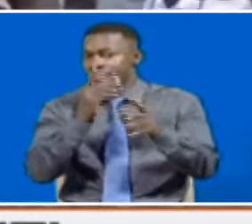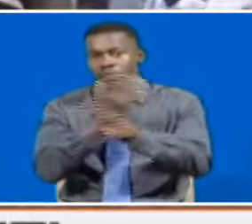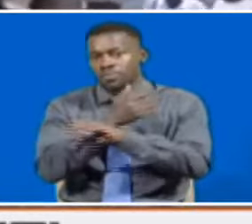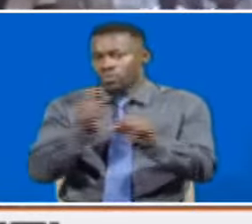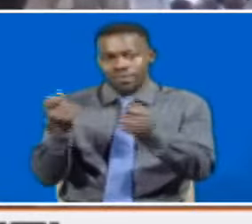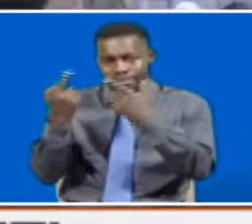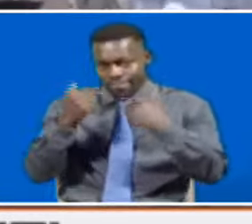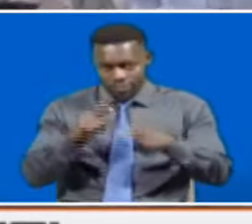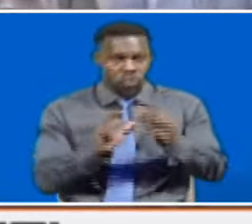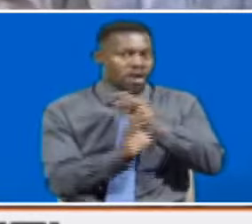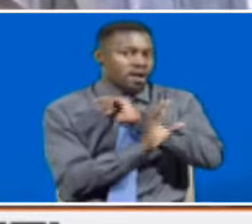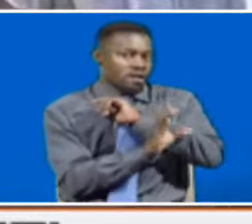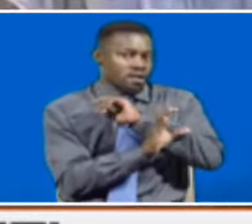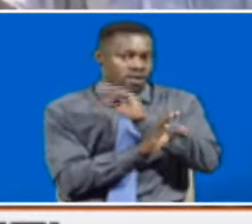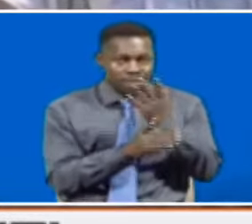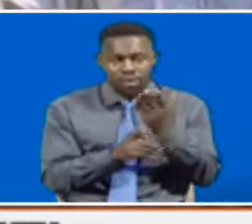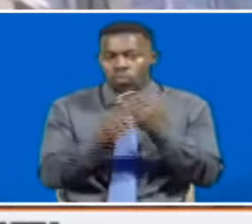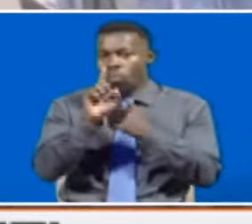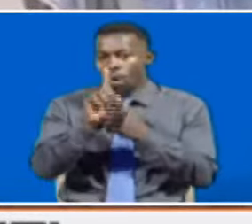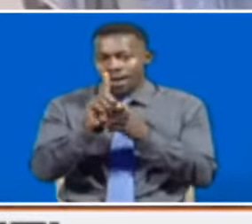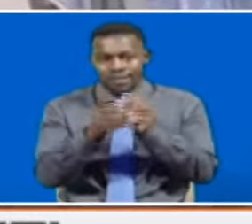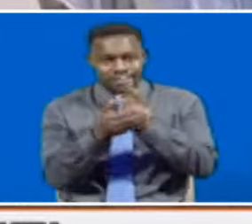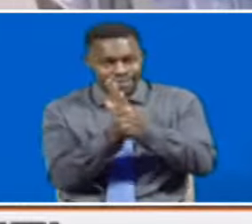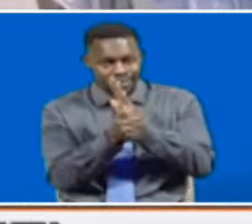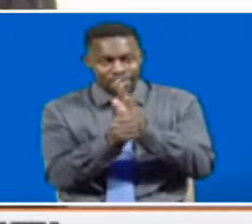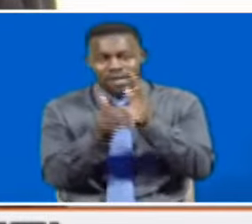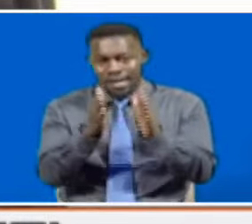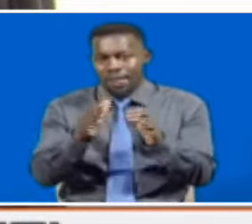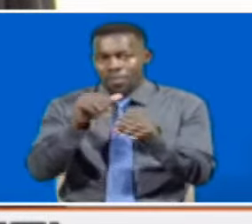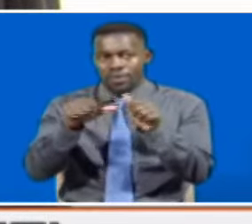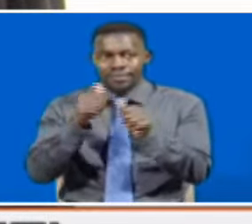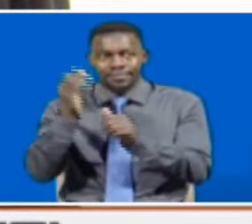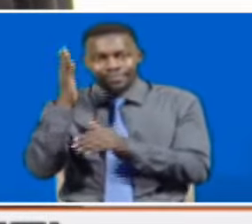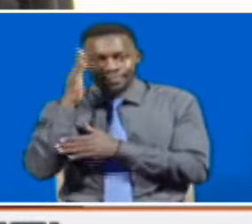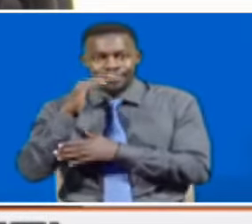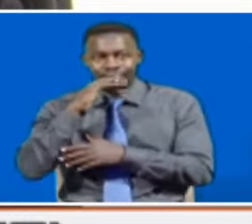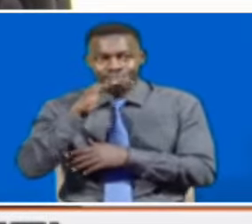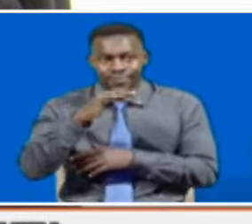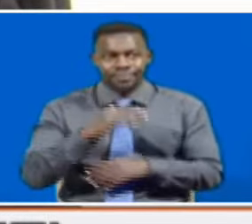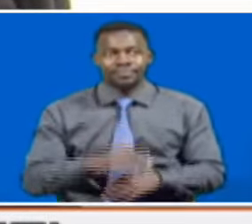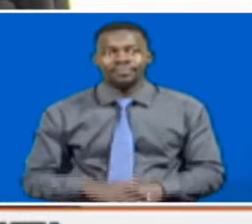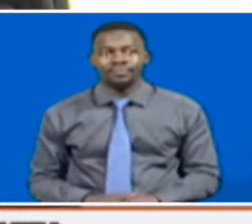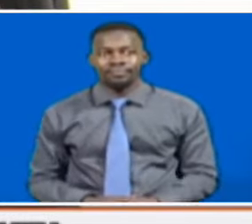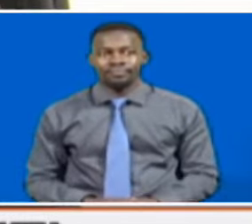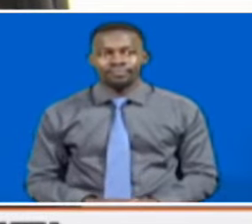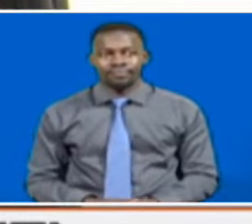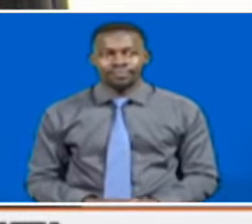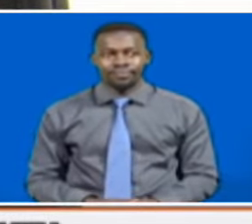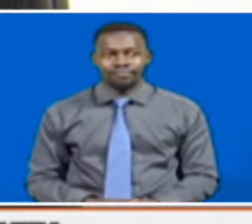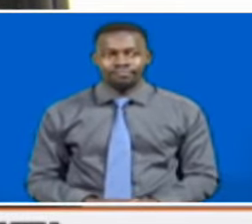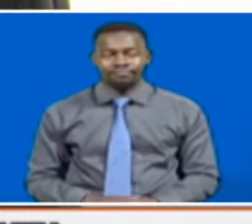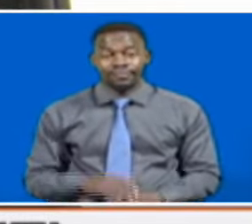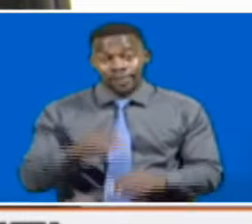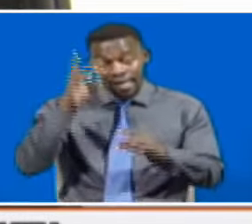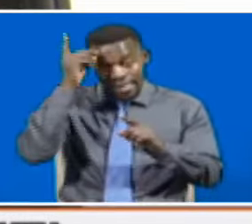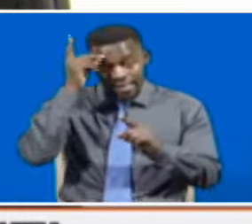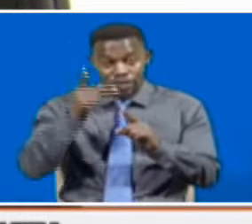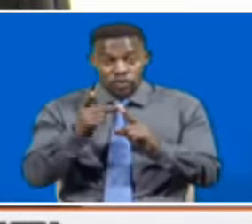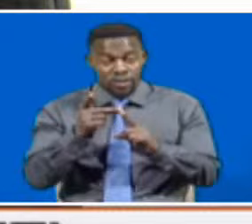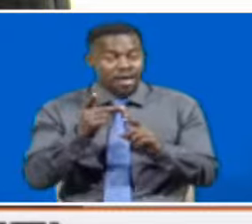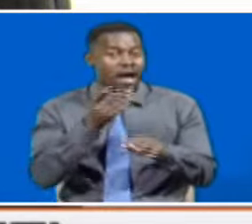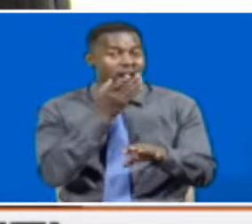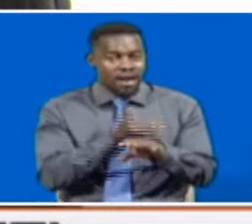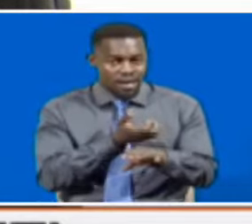Profesa Peter Kagwanja ni mtaalamu mzoefu wa uongozi na usalama. The resignation was long coming, because if it didn't